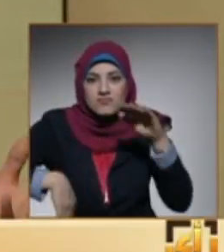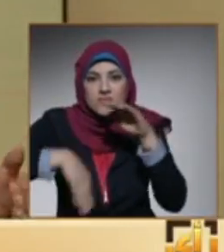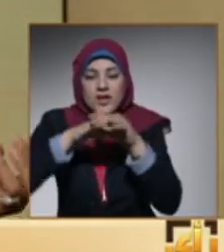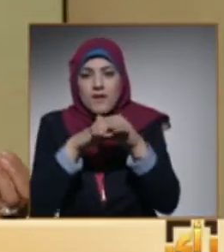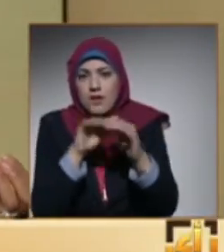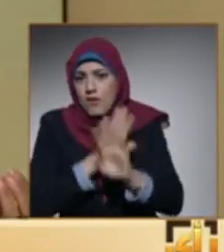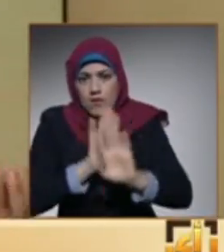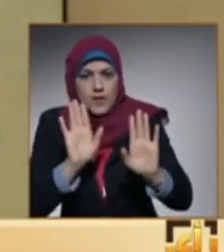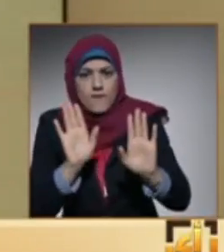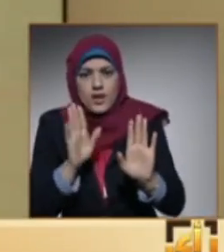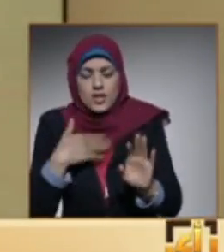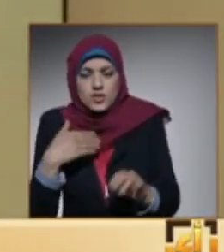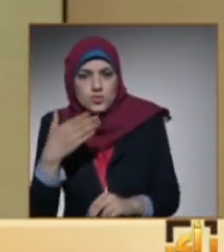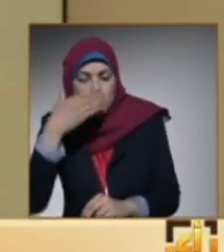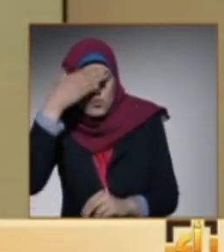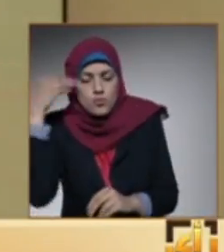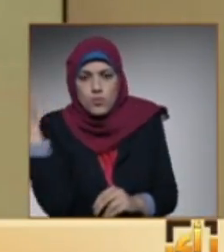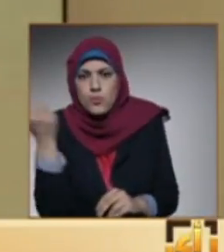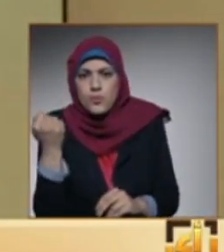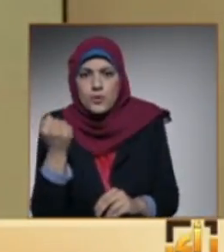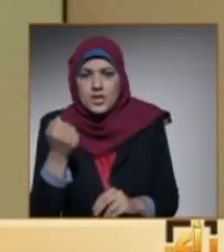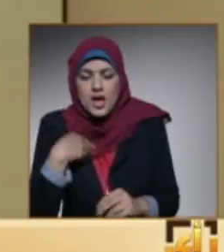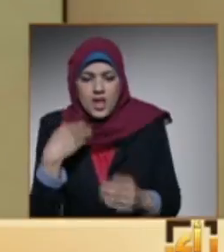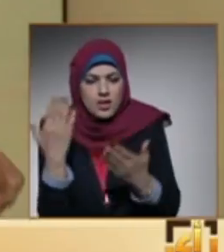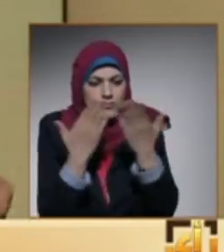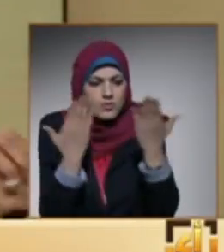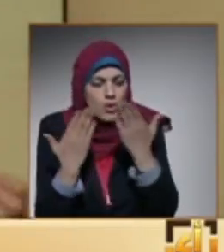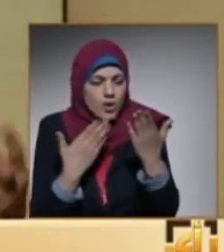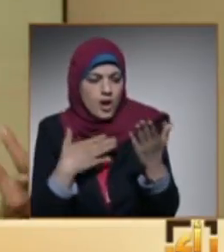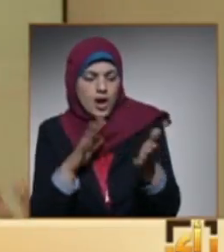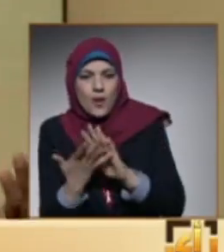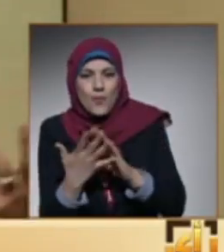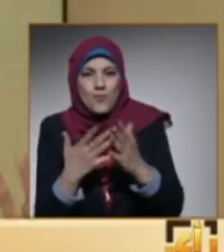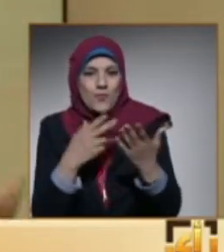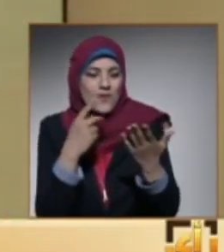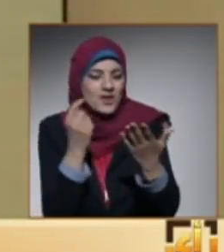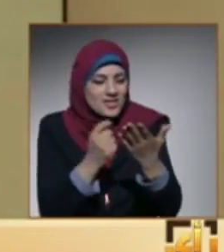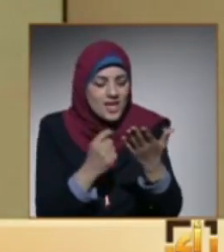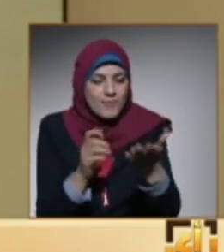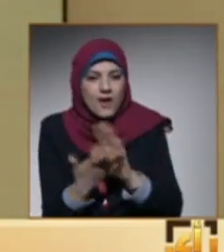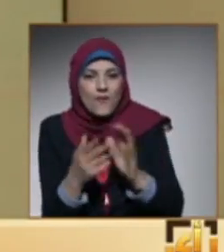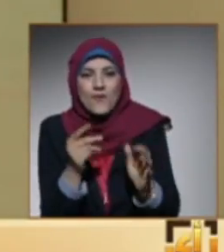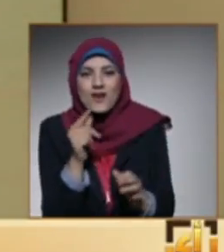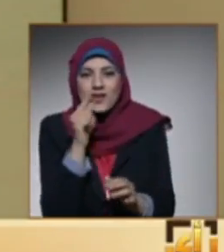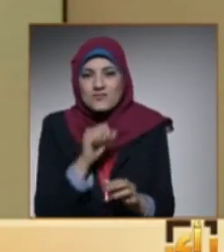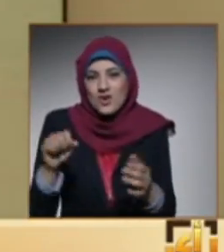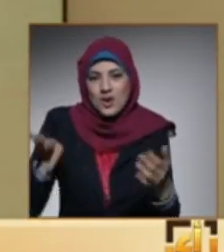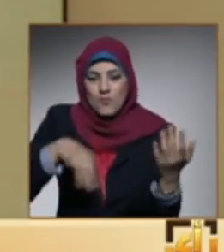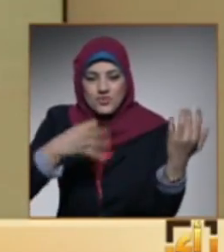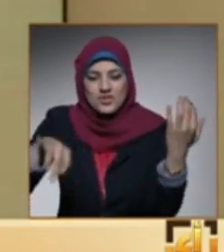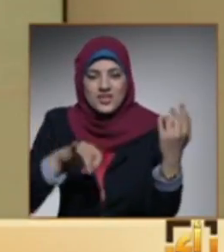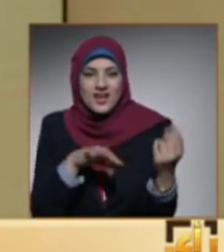عنكم، أو إن أنتوا تحصلوا منها على كل اللي أنتوا عايزينه بقى في الموسيقى في الأدب في الفن في كل حاجة؟ هل ده كفاية؟